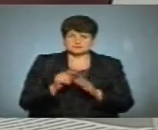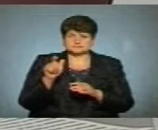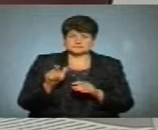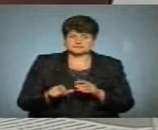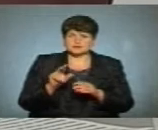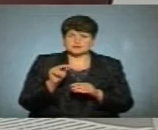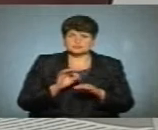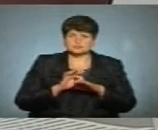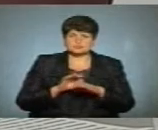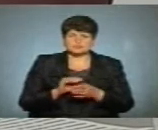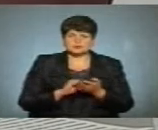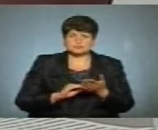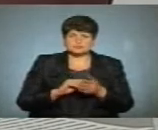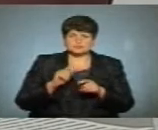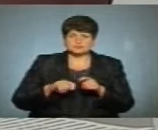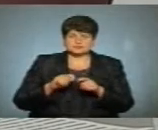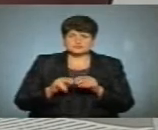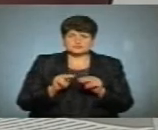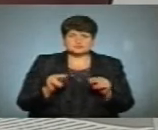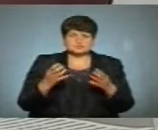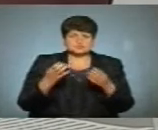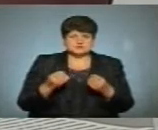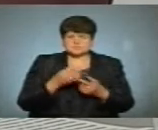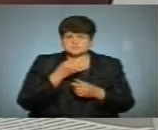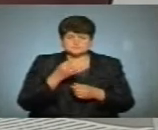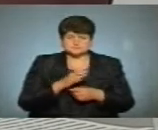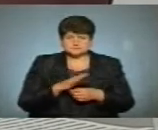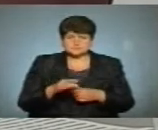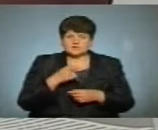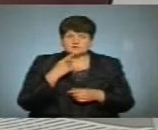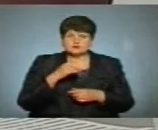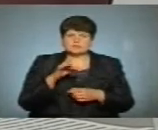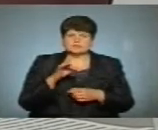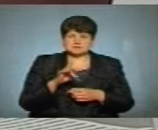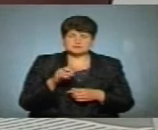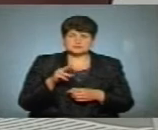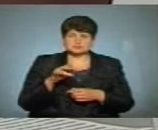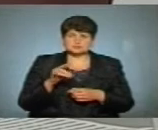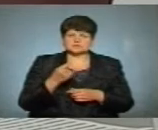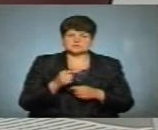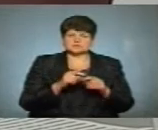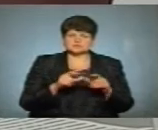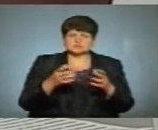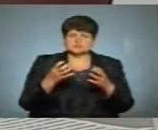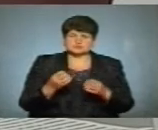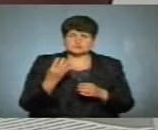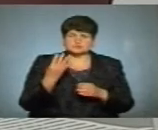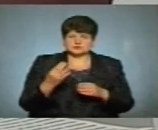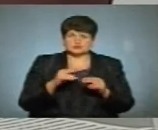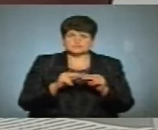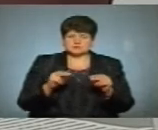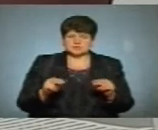проведення повторного тесту на коронавірус вчительці ще не повідомили. За словами Руслани Петрокушин, у їхній школі ще 4 вчителів